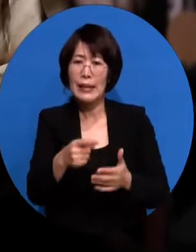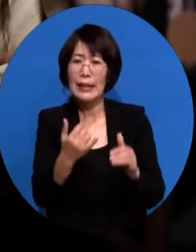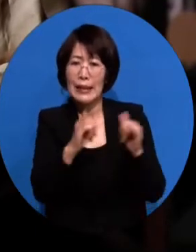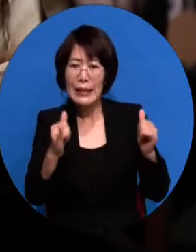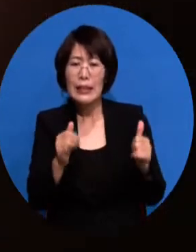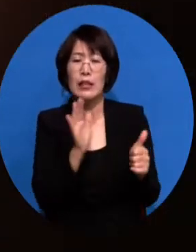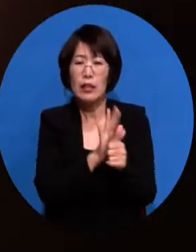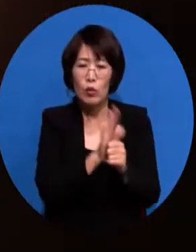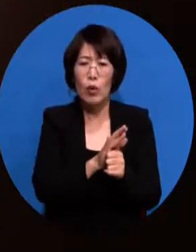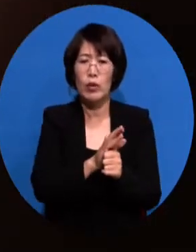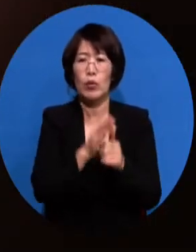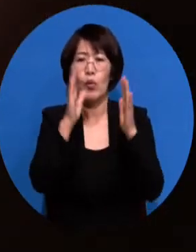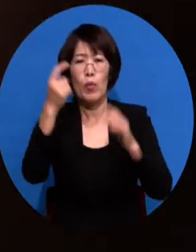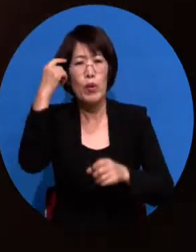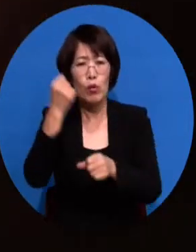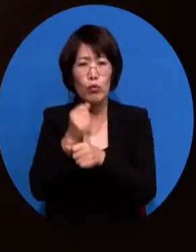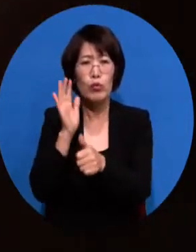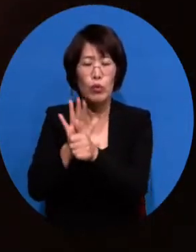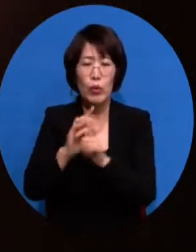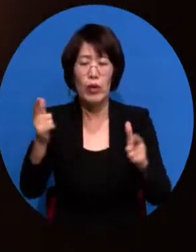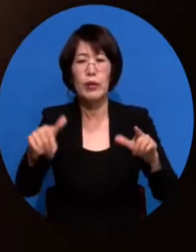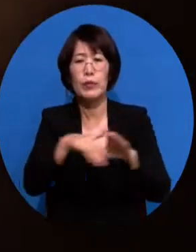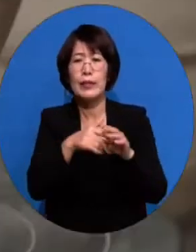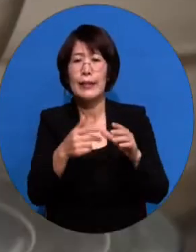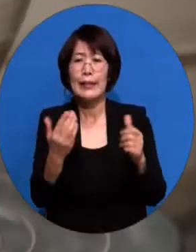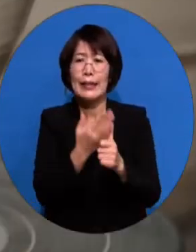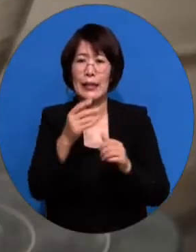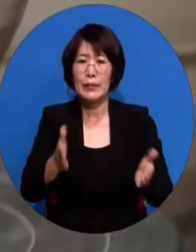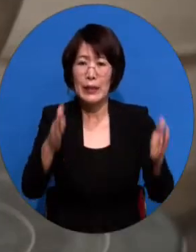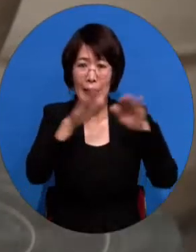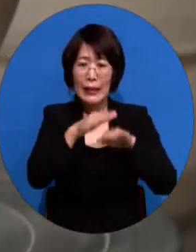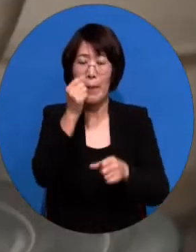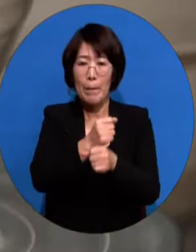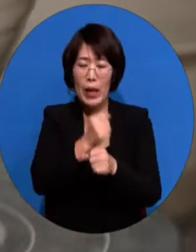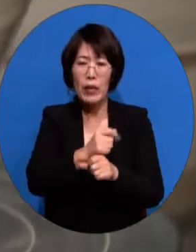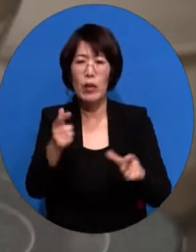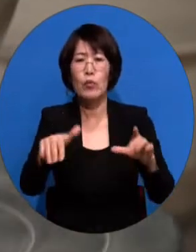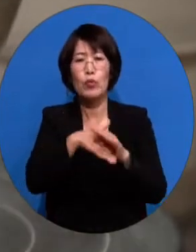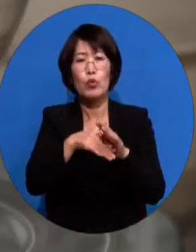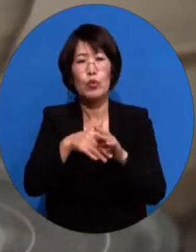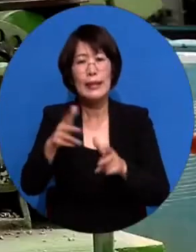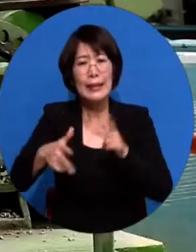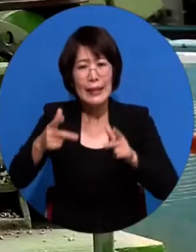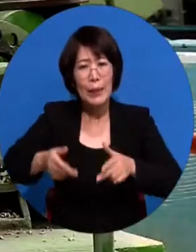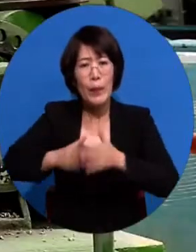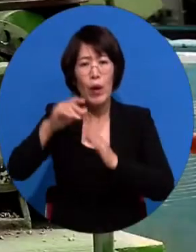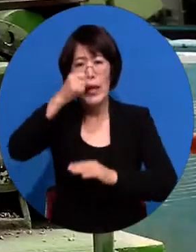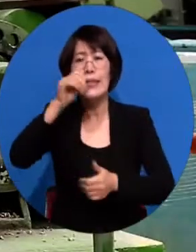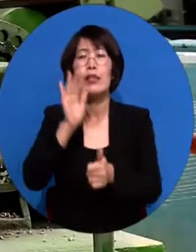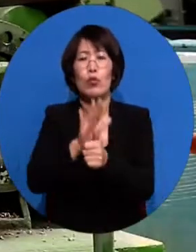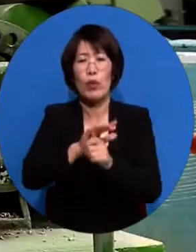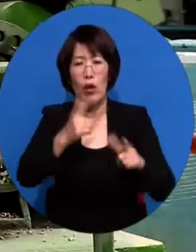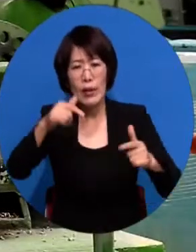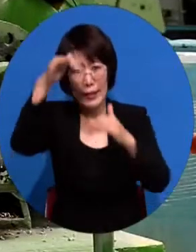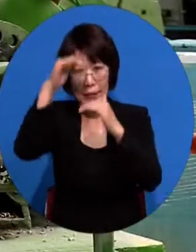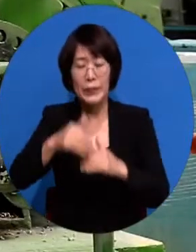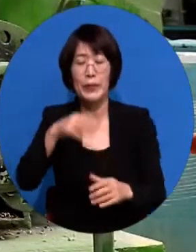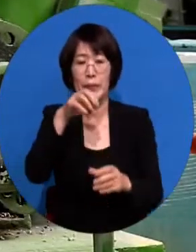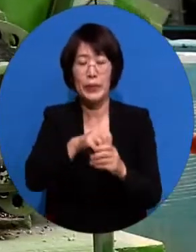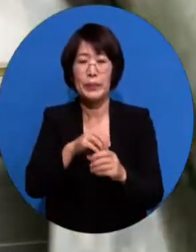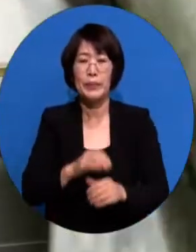학술 교류 행사 추 젠 도자 문화 산업 시설 조성 등 도자 문화 육성 의 예산 투어를 할 수 있는 내용을 담고